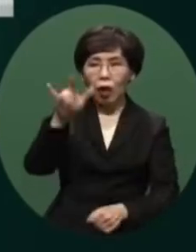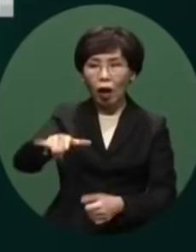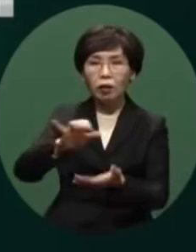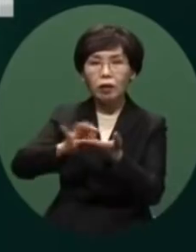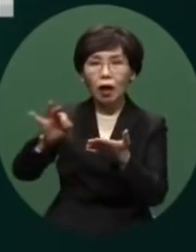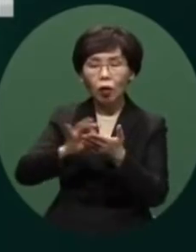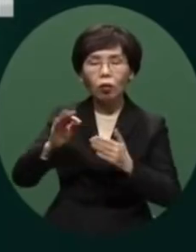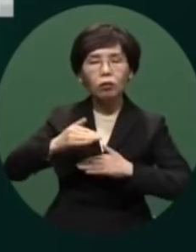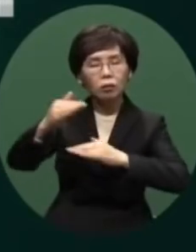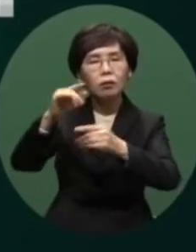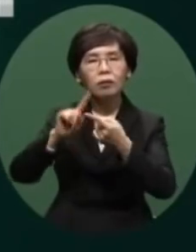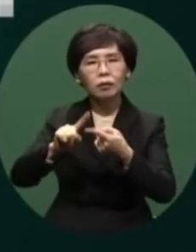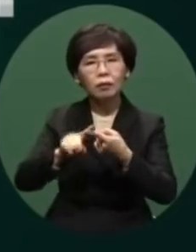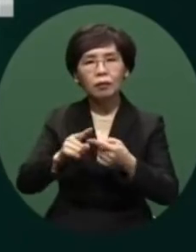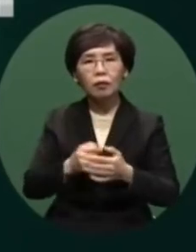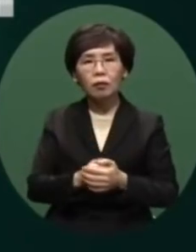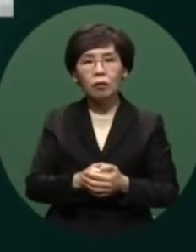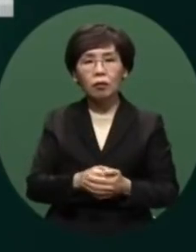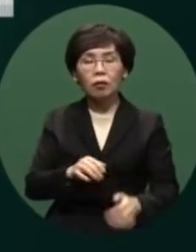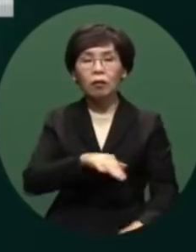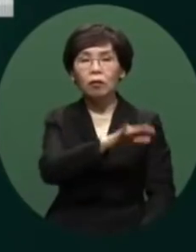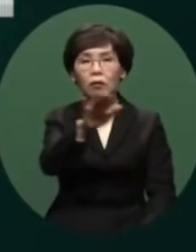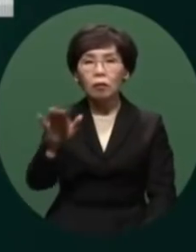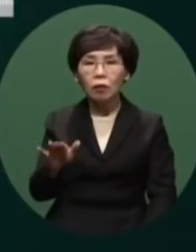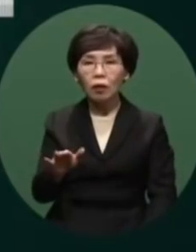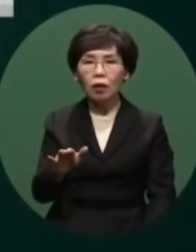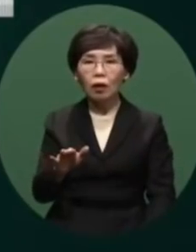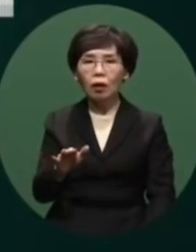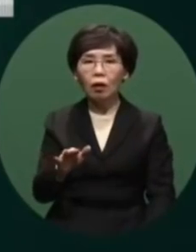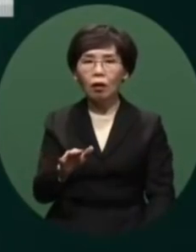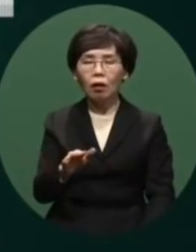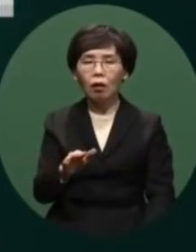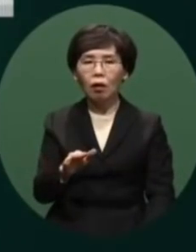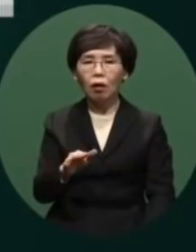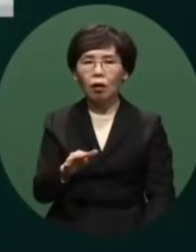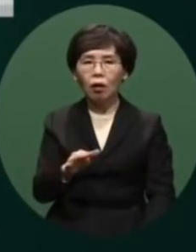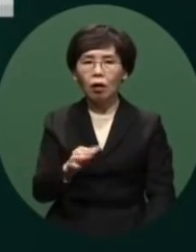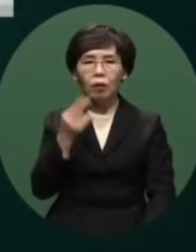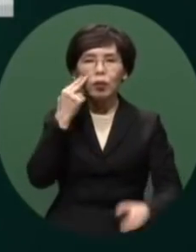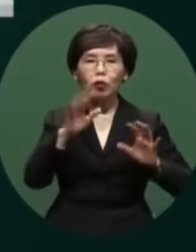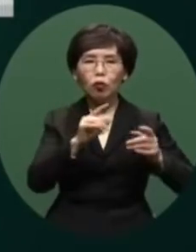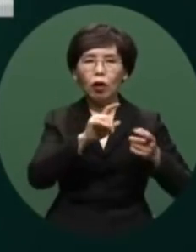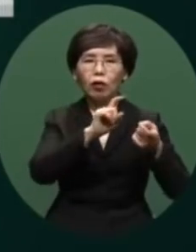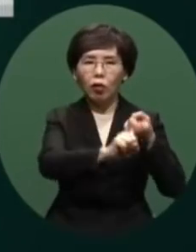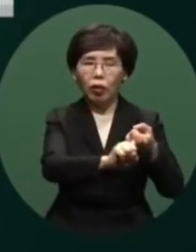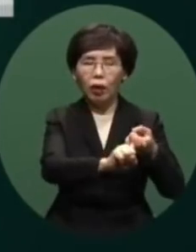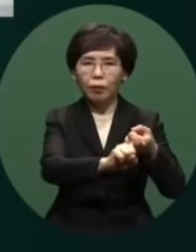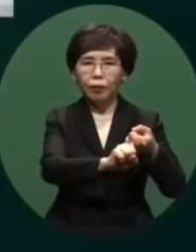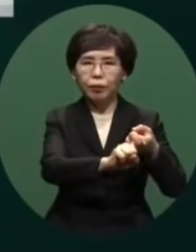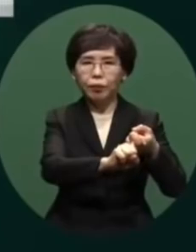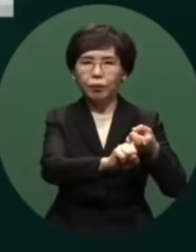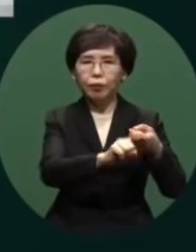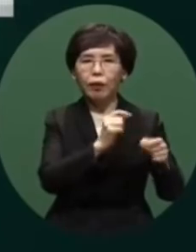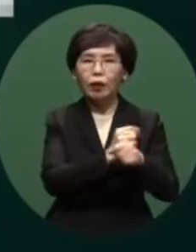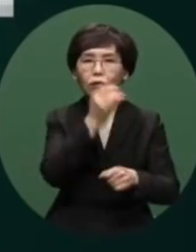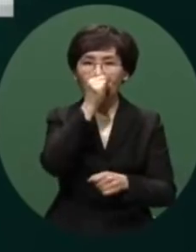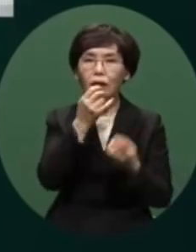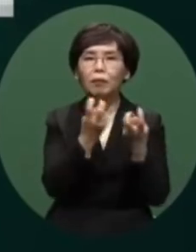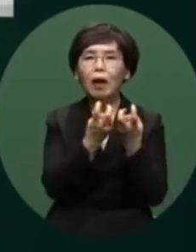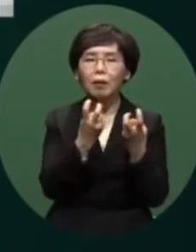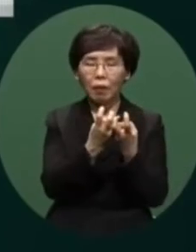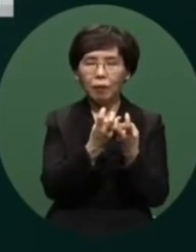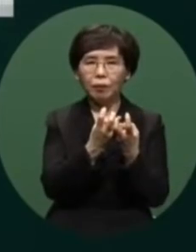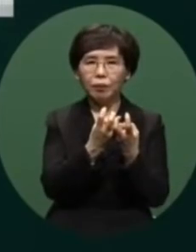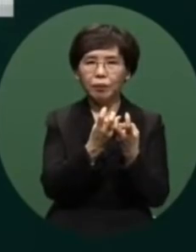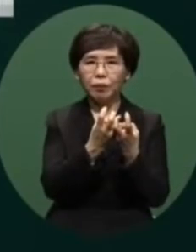그 절차에 대해서 우리가 깊은 관여와 참여를 할 수 있는 그런 시스템을 확장 억제라고